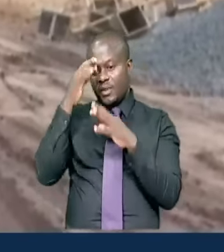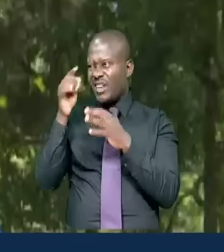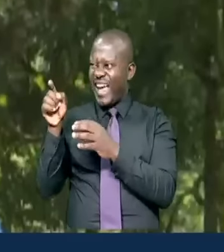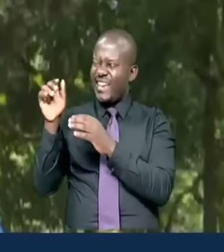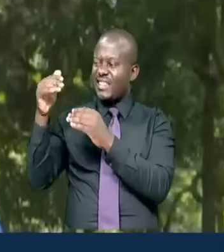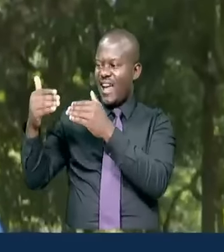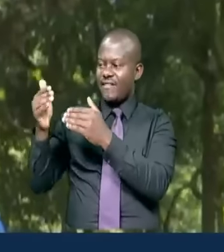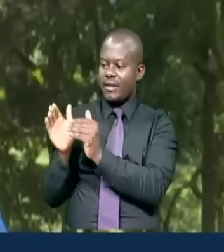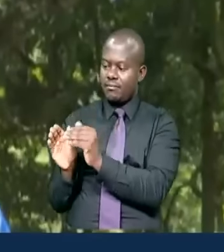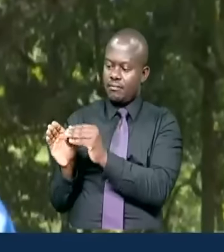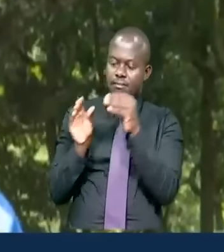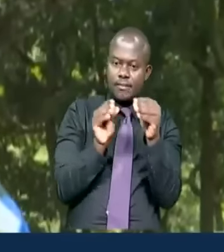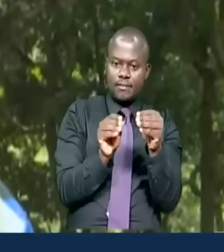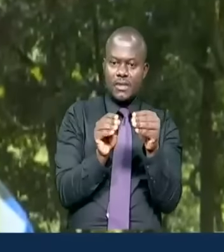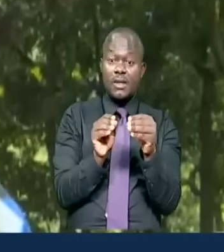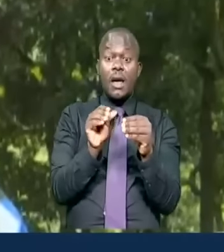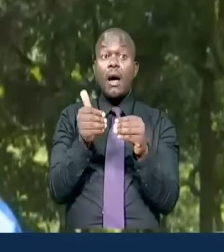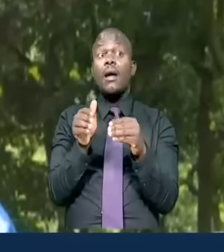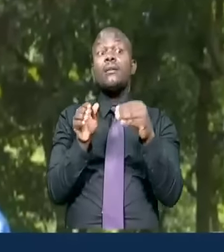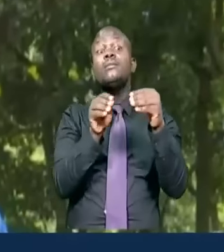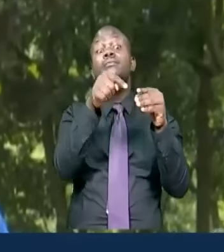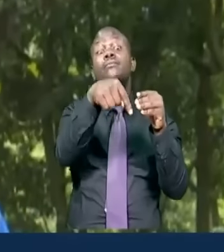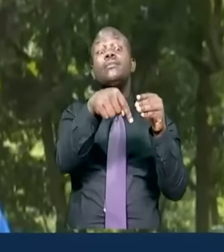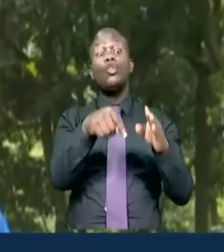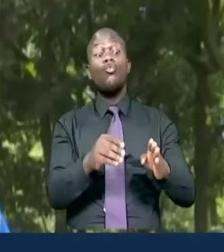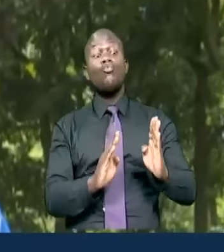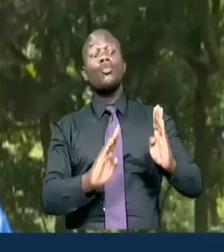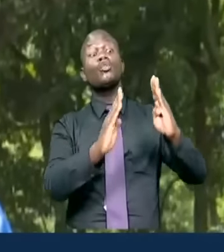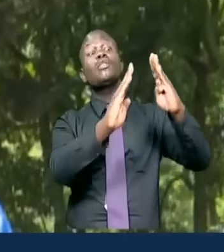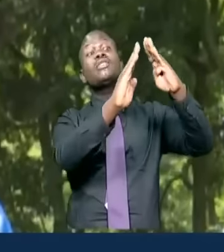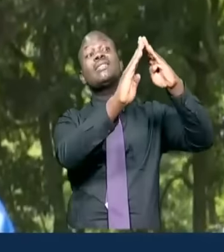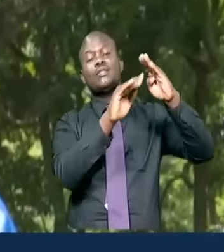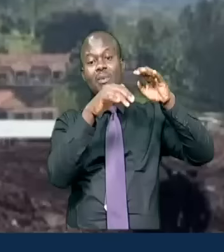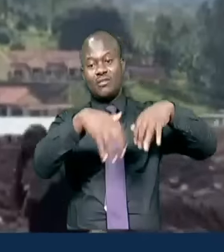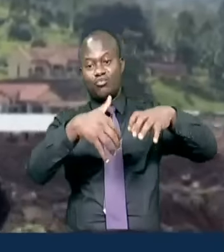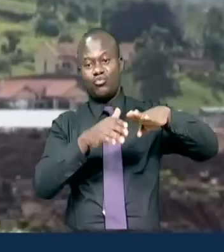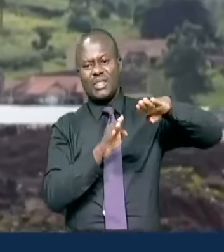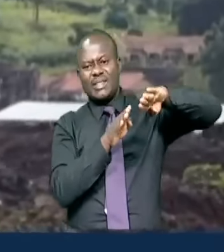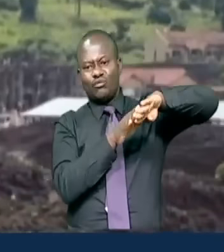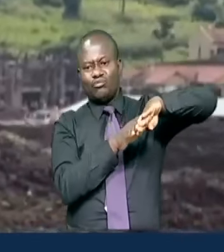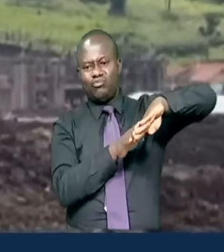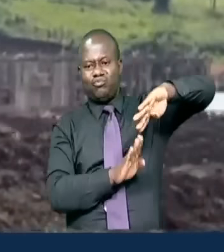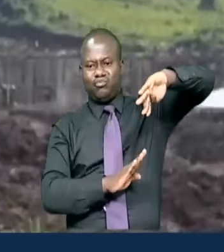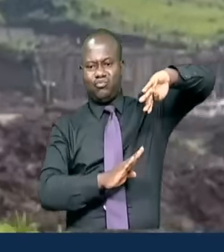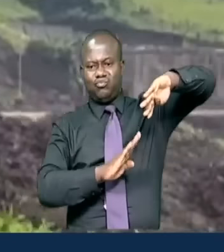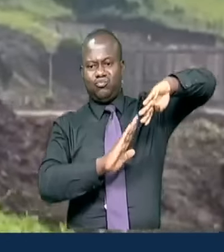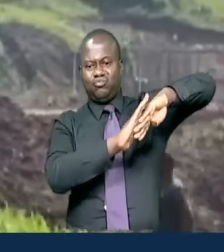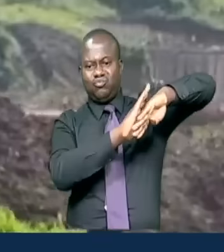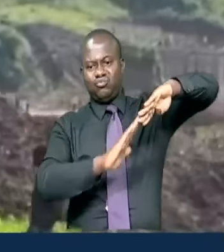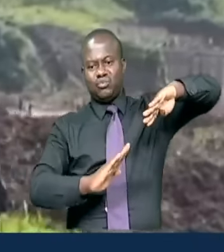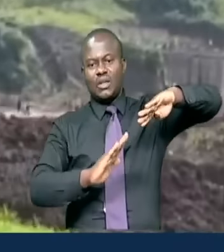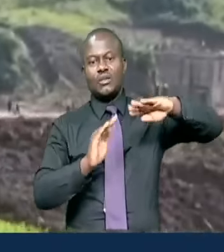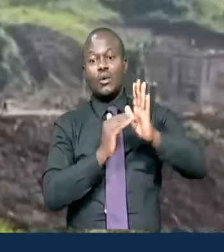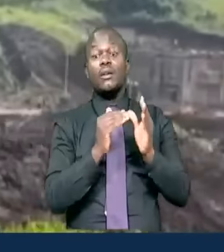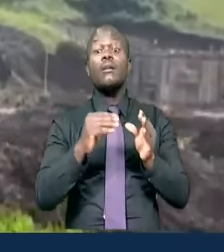twayimurira n'ahandi twayimurira none dusanga ariho umusozi tumaze gucukura nubwo hazajya n'izindi nyubako nabwo turongera